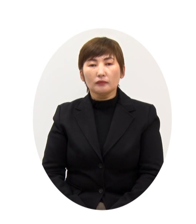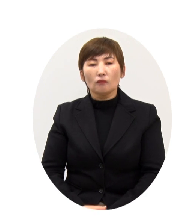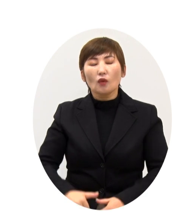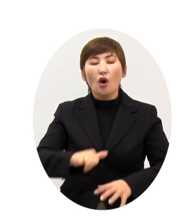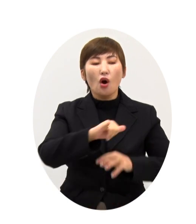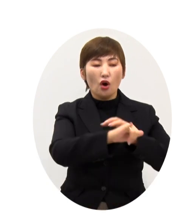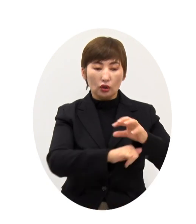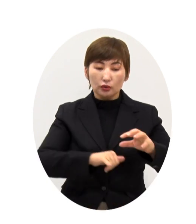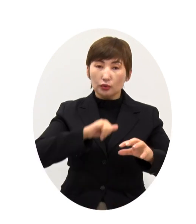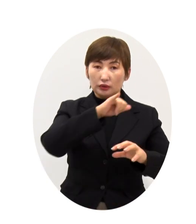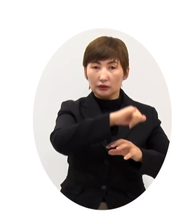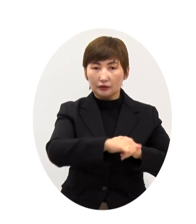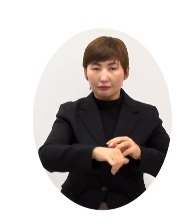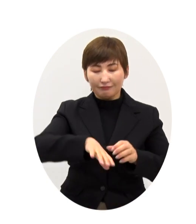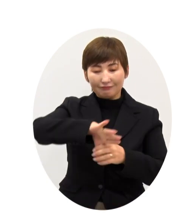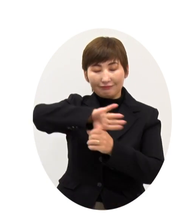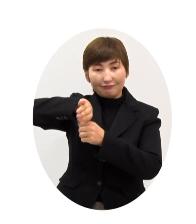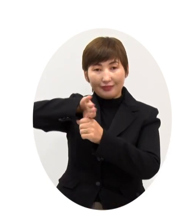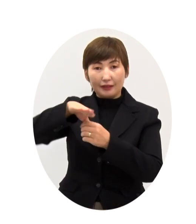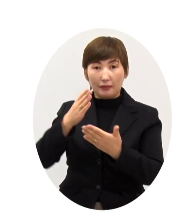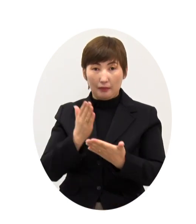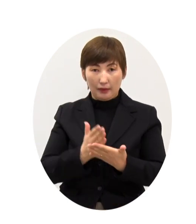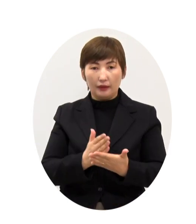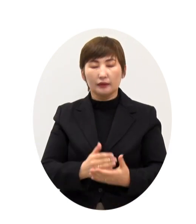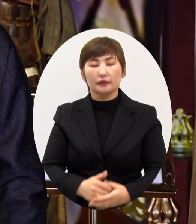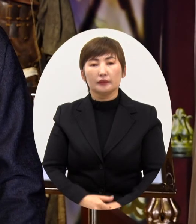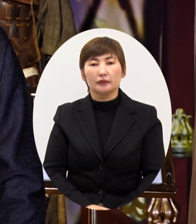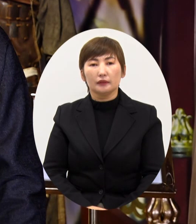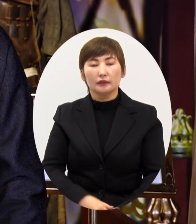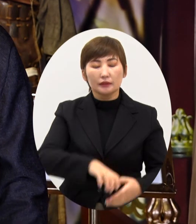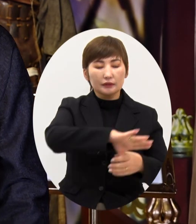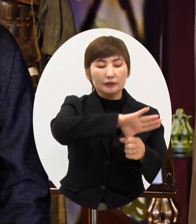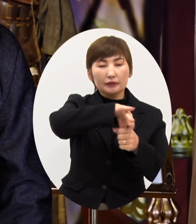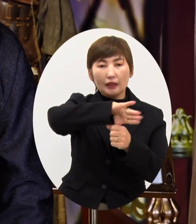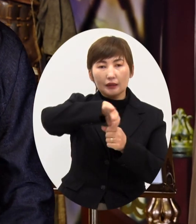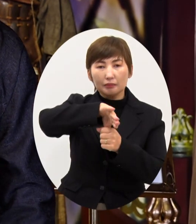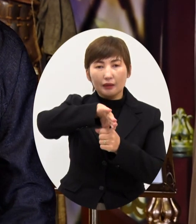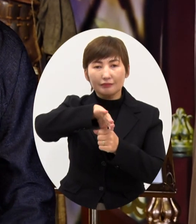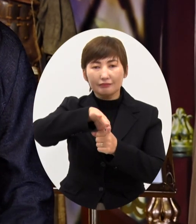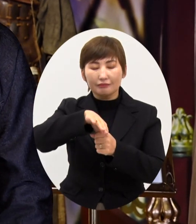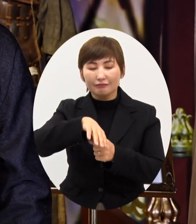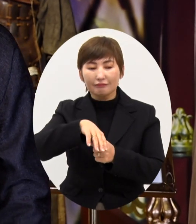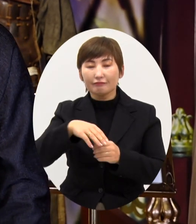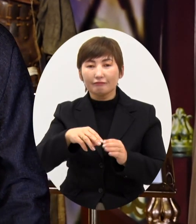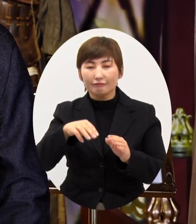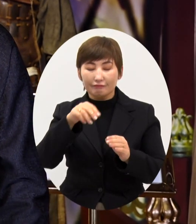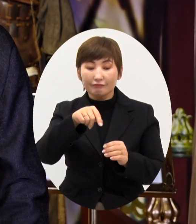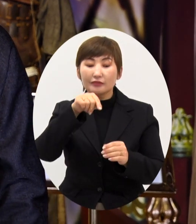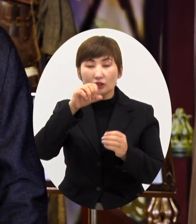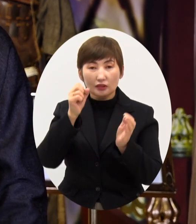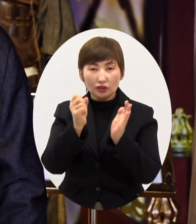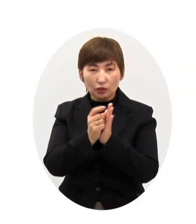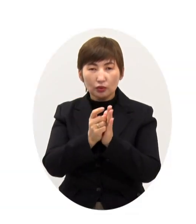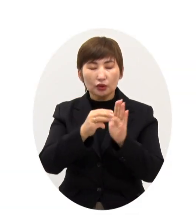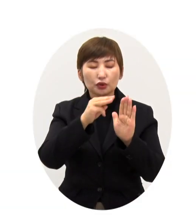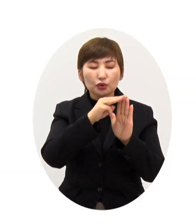За олон улсын талбай байгааг хараарай. За талбайны хэмжээнд тавигдах шаардлага байдаг